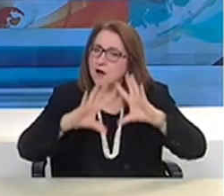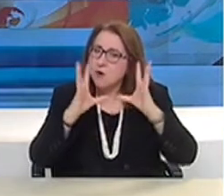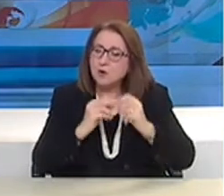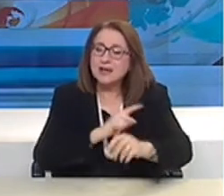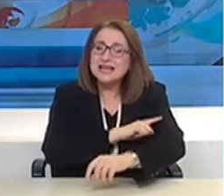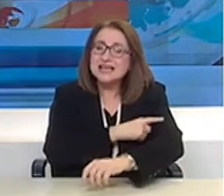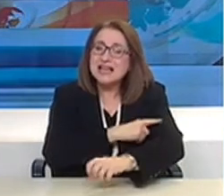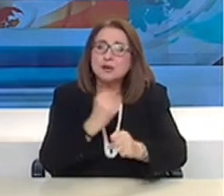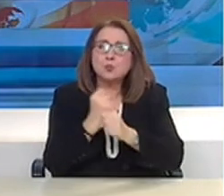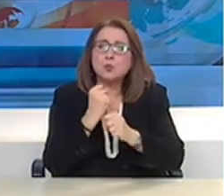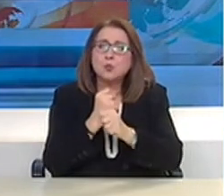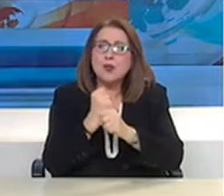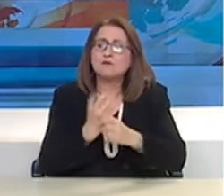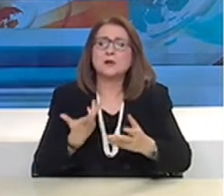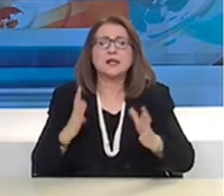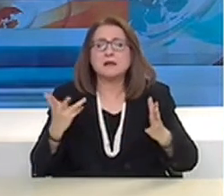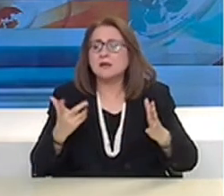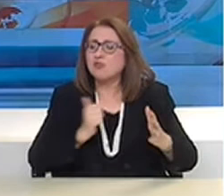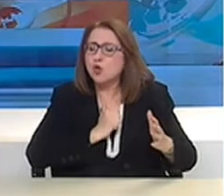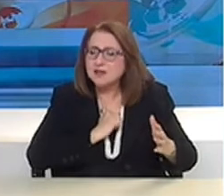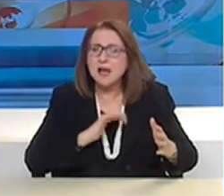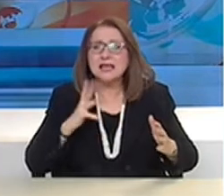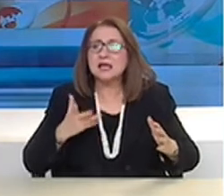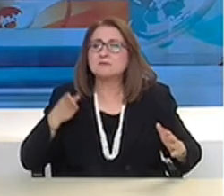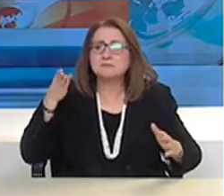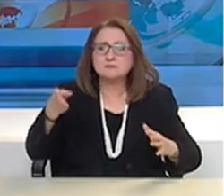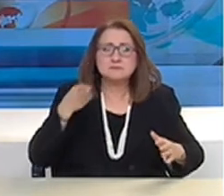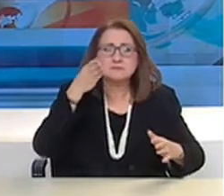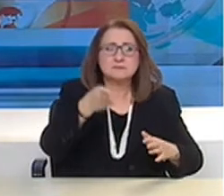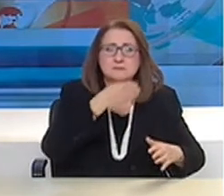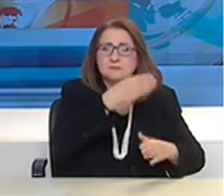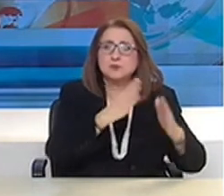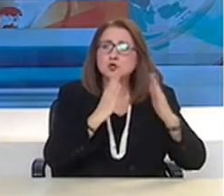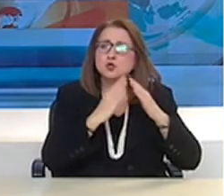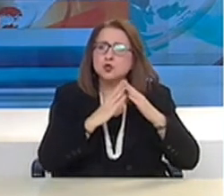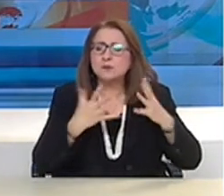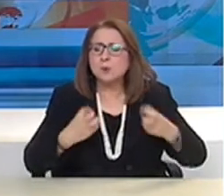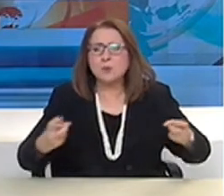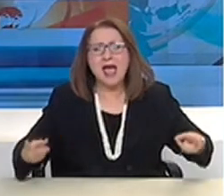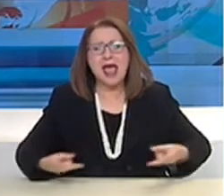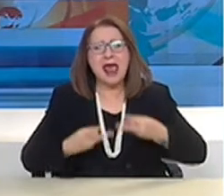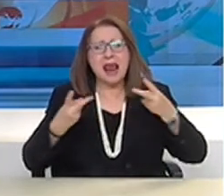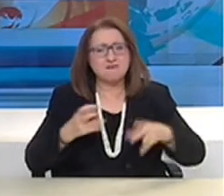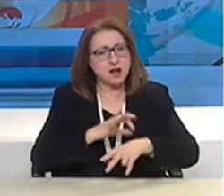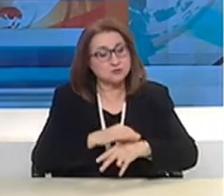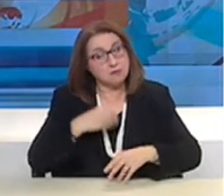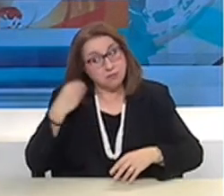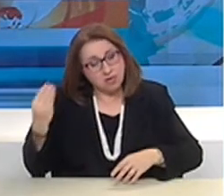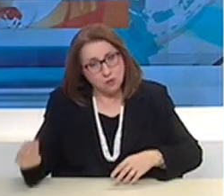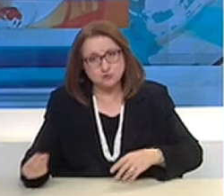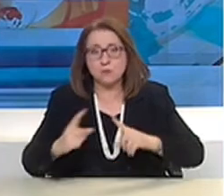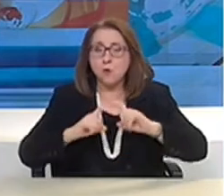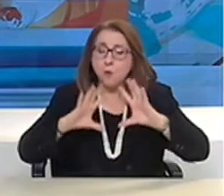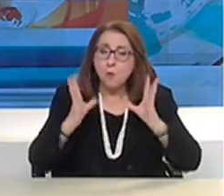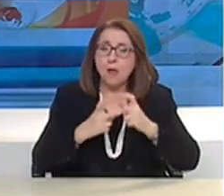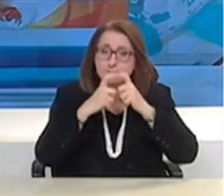οποίοι κατοίκων επισκέπτονται και θα επισκέπτονται συμπολίτες μας με ήπια ή μέτρια συμπτώματα.